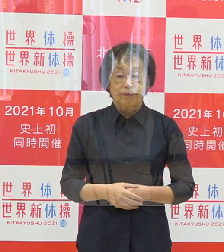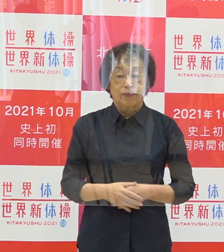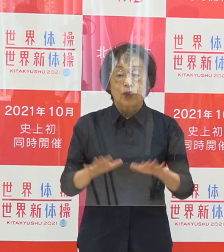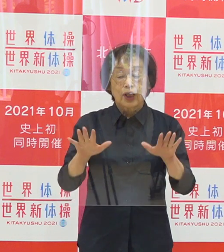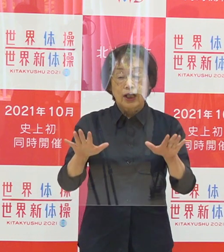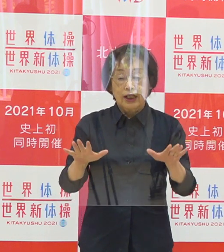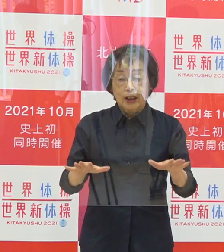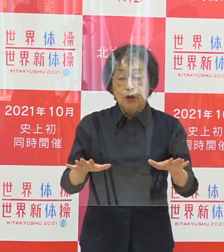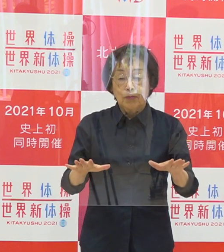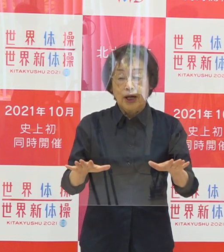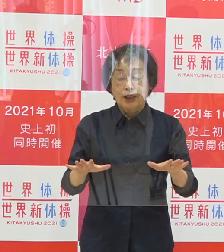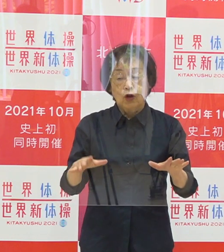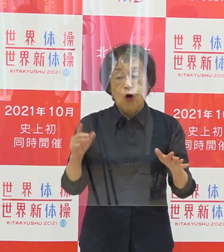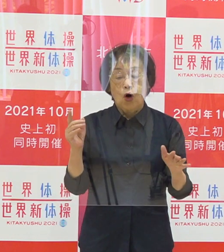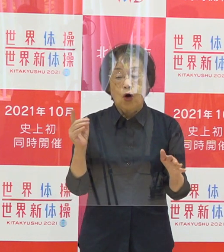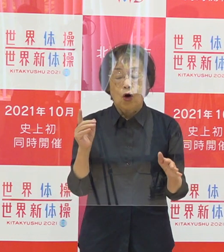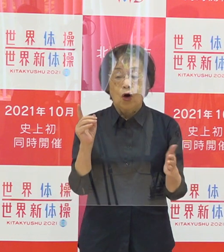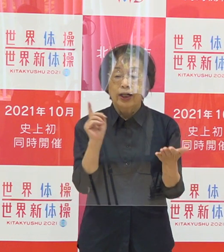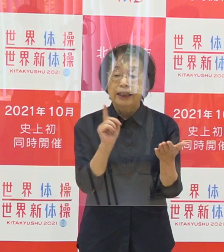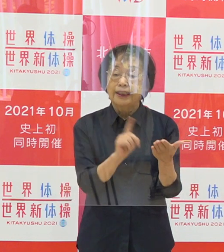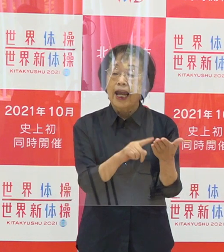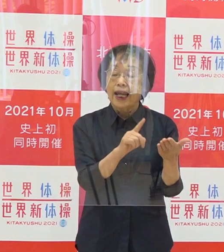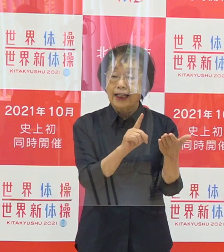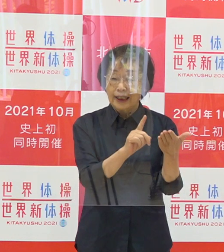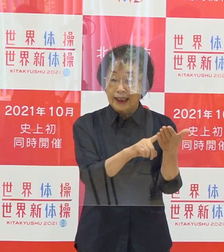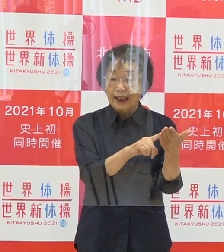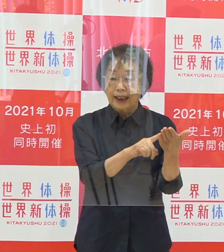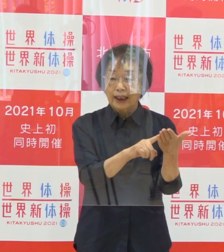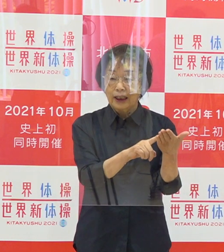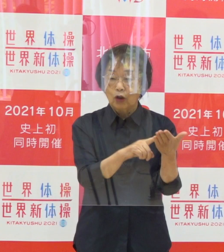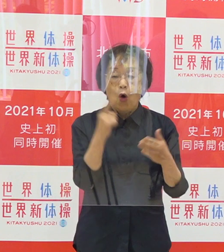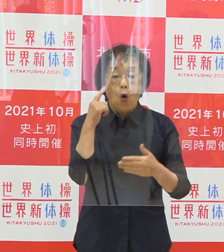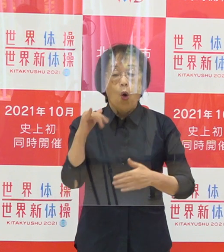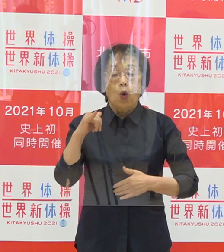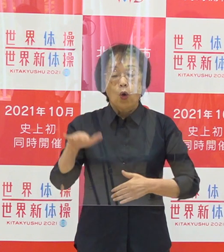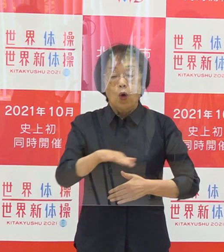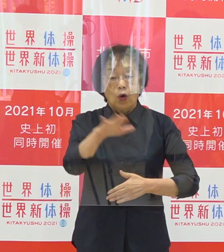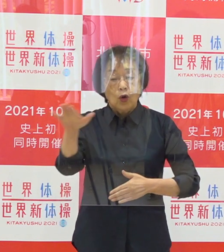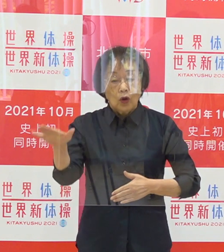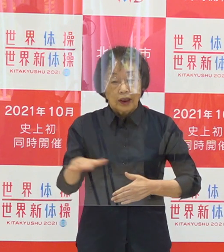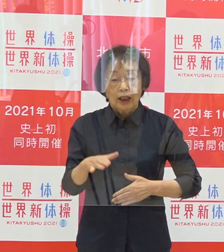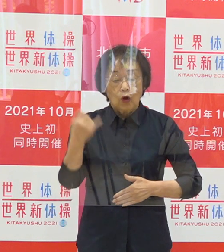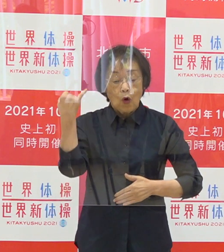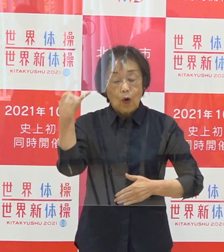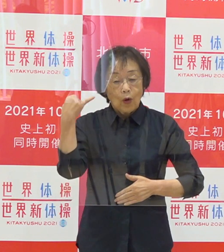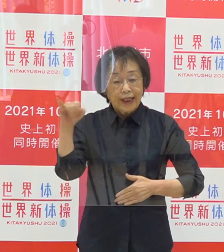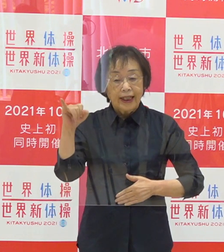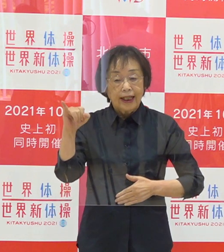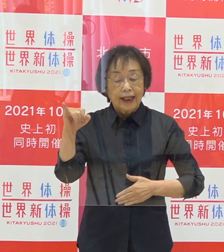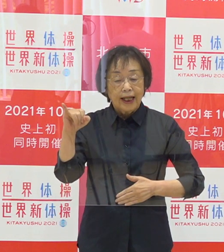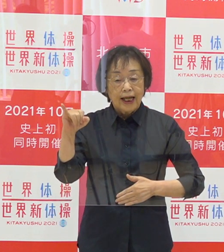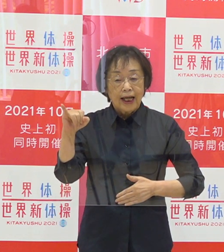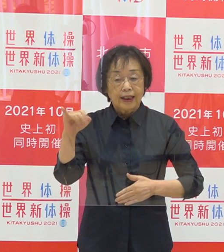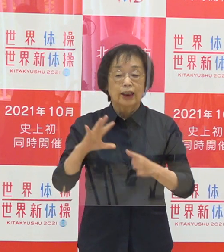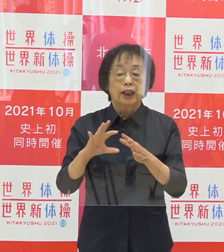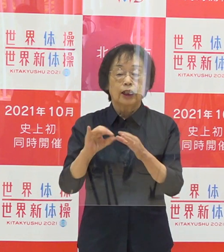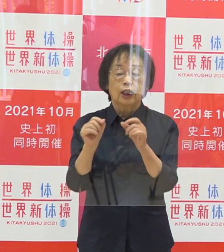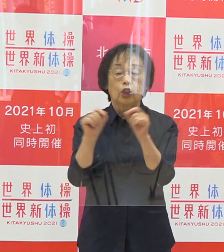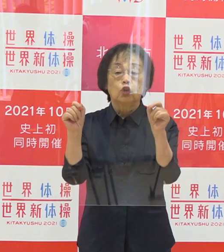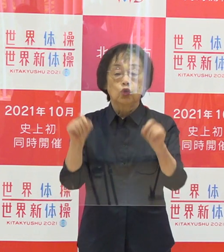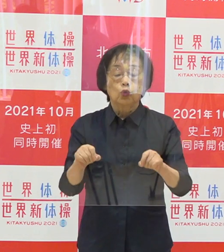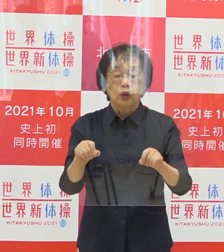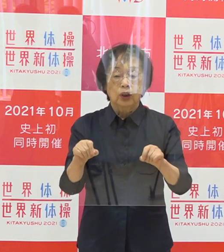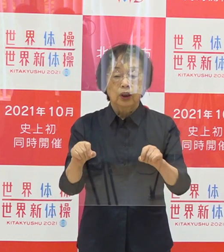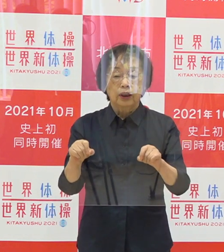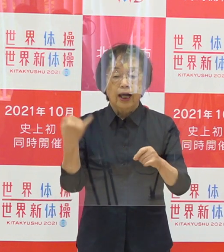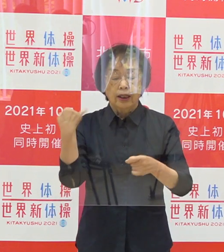今のご指摘の保護者などのご意見については重く受け止